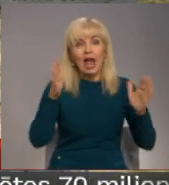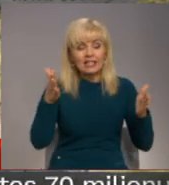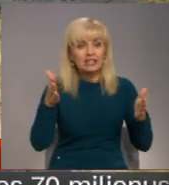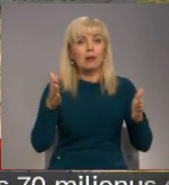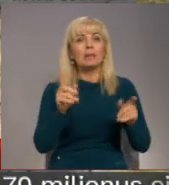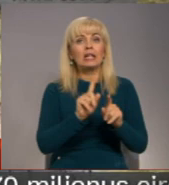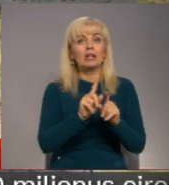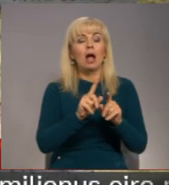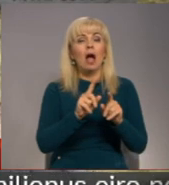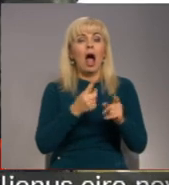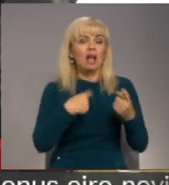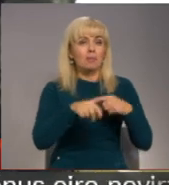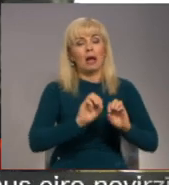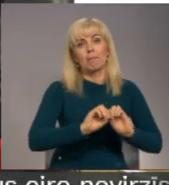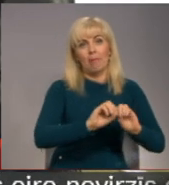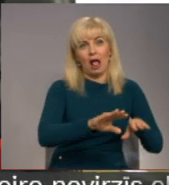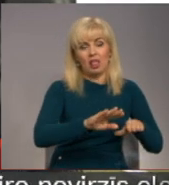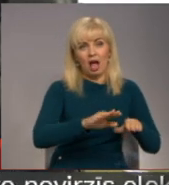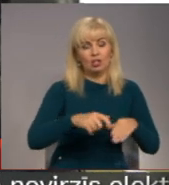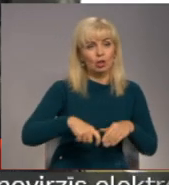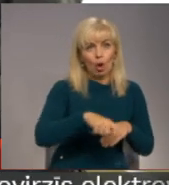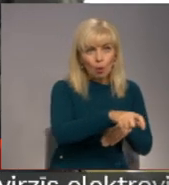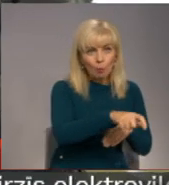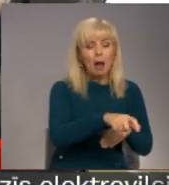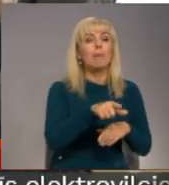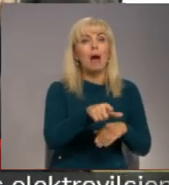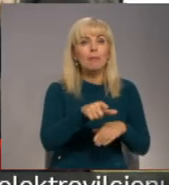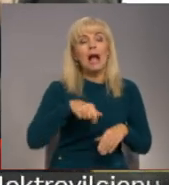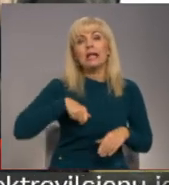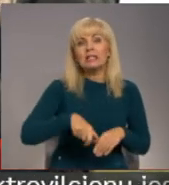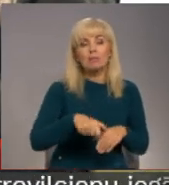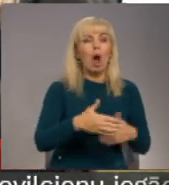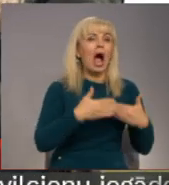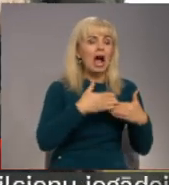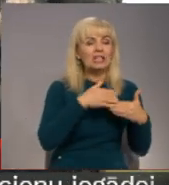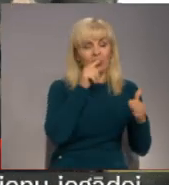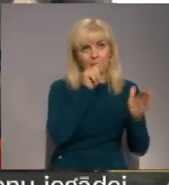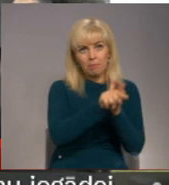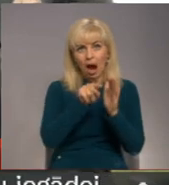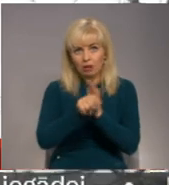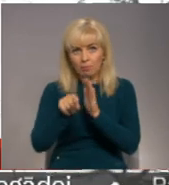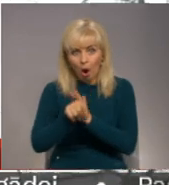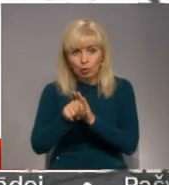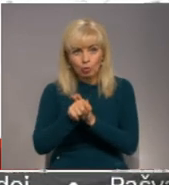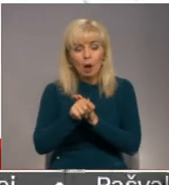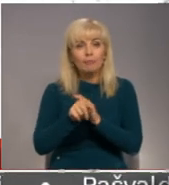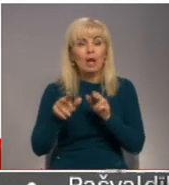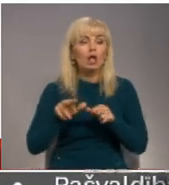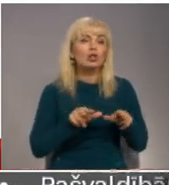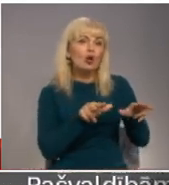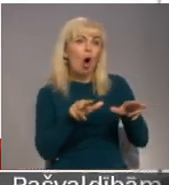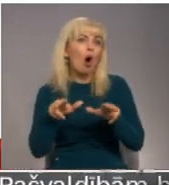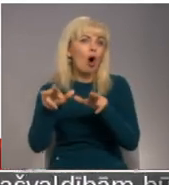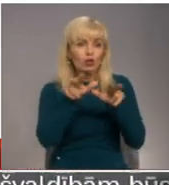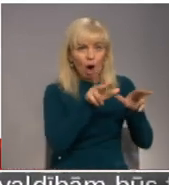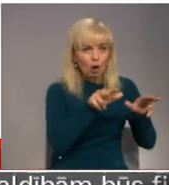tiek palaisti vaļā. Malu zvejnieku aktivitātēm inspektori Kurzemē tagad seko līdz arī ar drona palīdzību. Tā